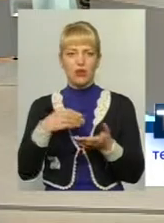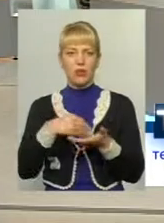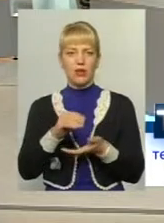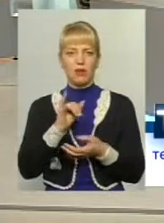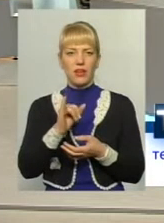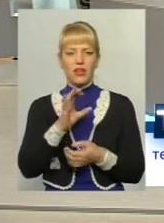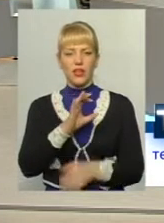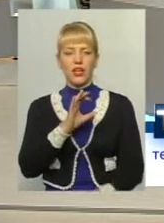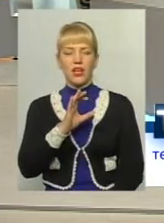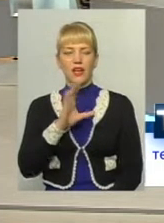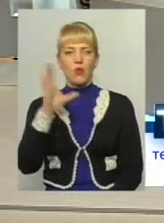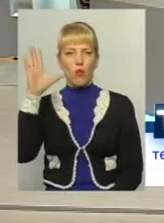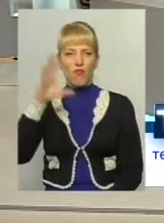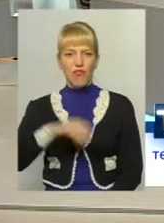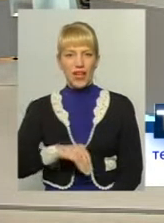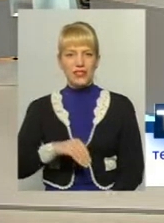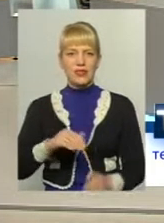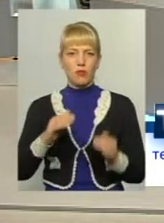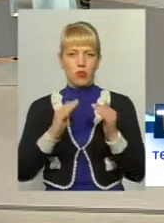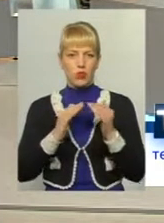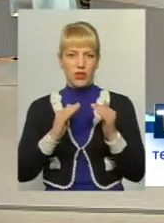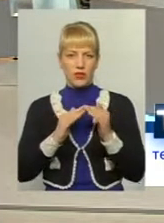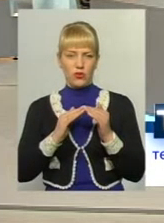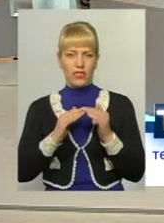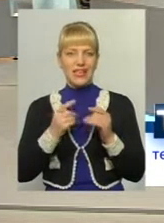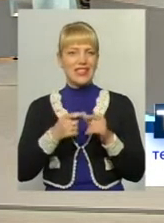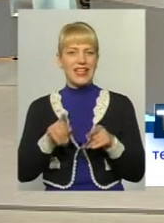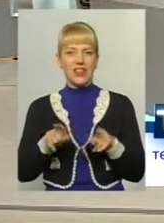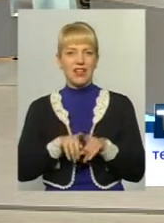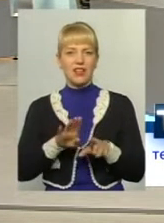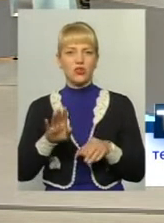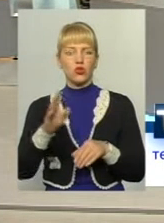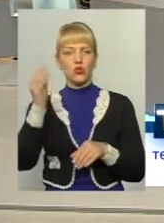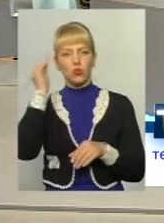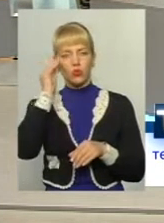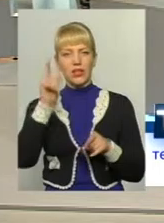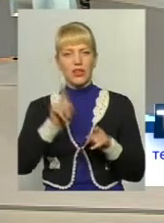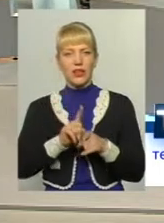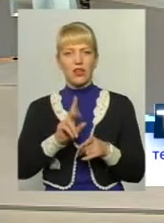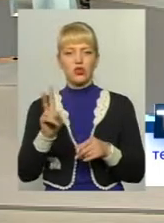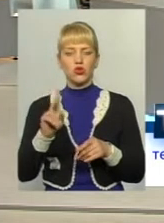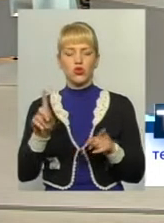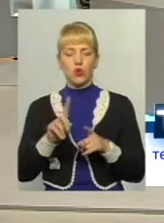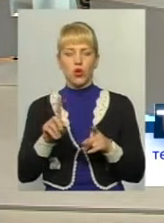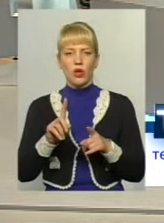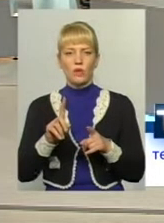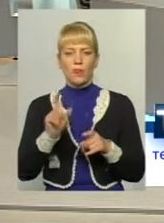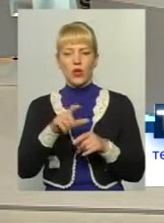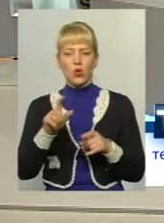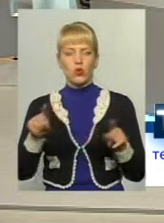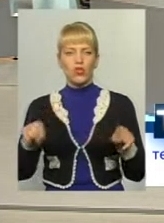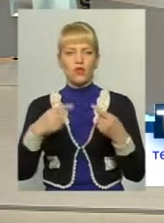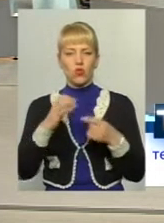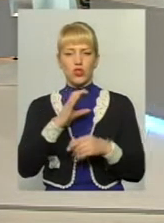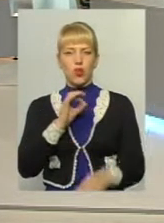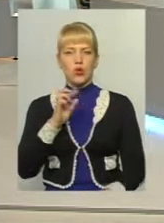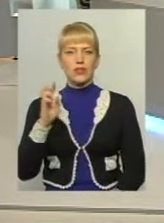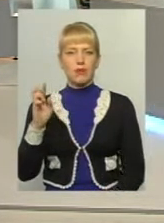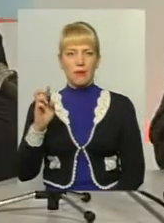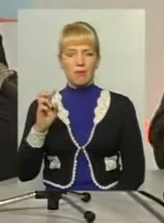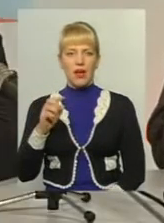Кирсхалава Володимир Романович в сюжеті зазначив, що є. Забули людям пояснити про те, що коли вони придбали